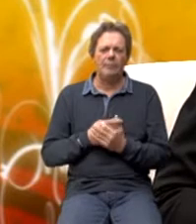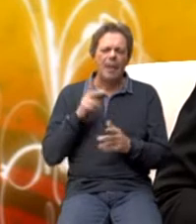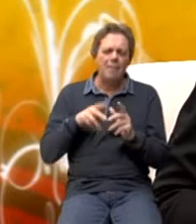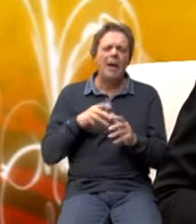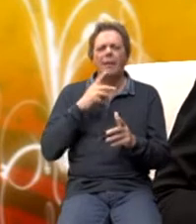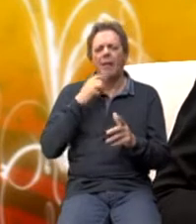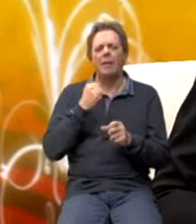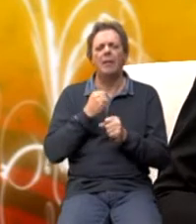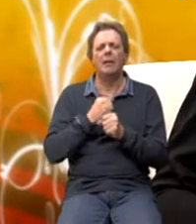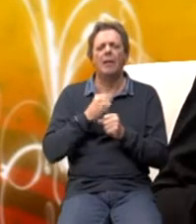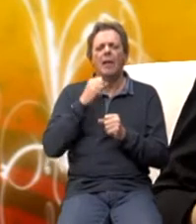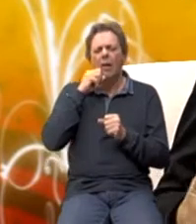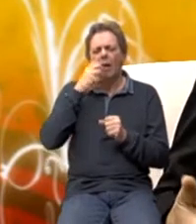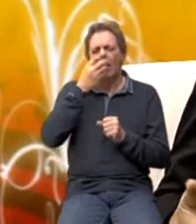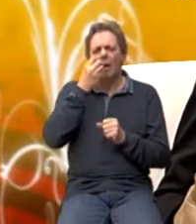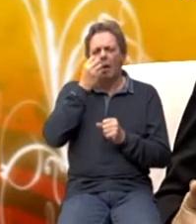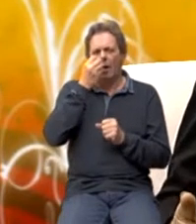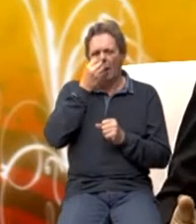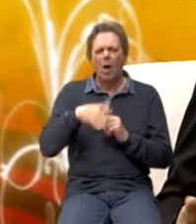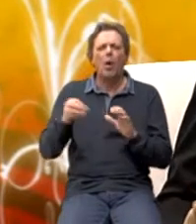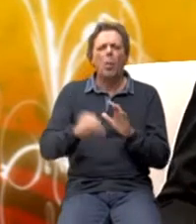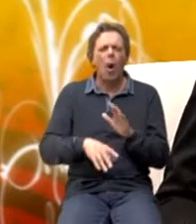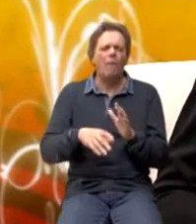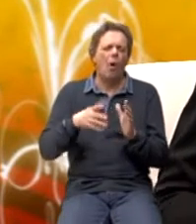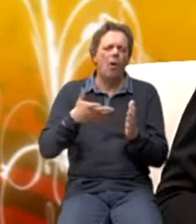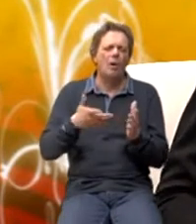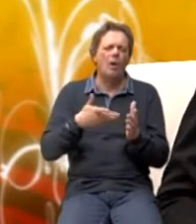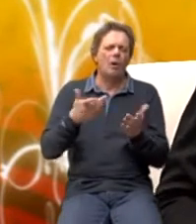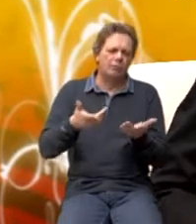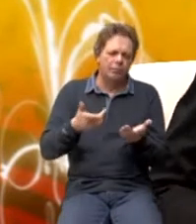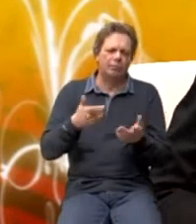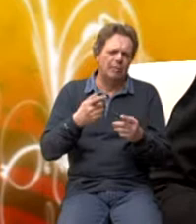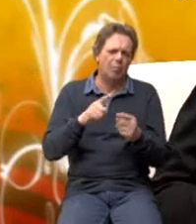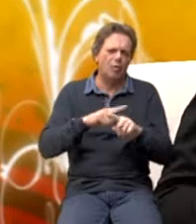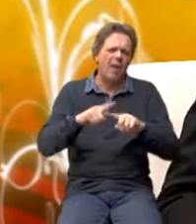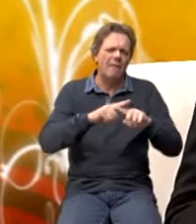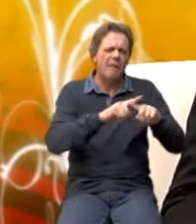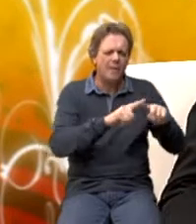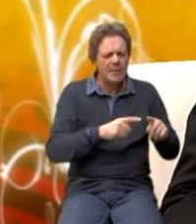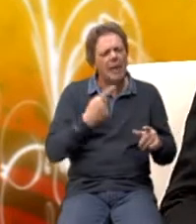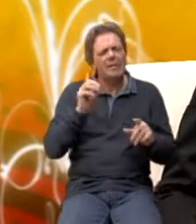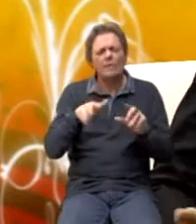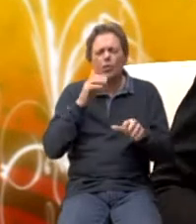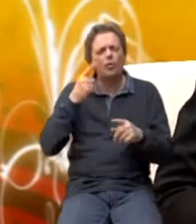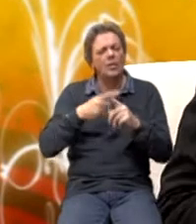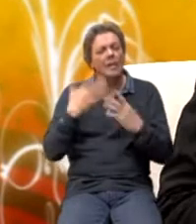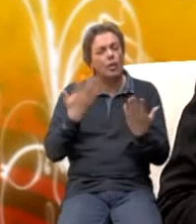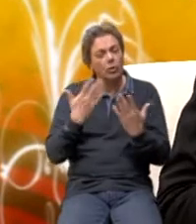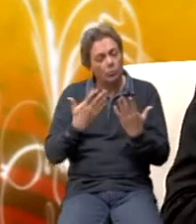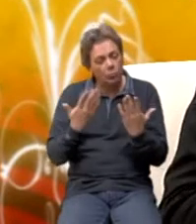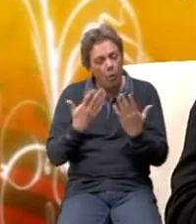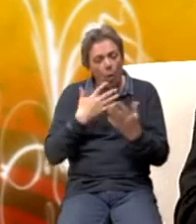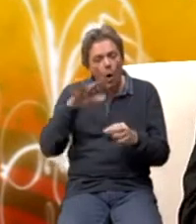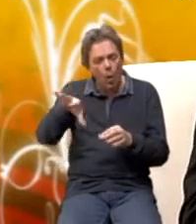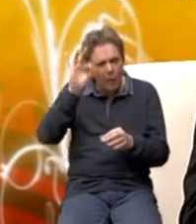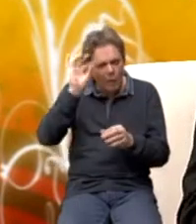koja točno se zna koja su dozvoljena u ekološkoj proizvodnji temeljem analiza i dobavljač gnojiva koji stavlja to na tržište